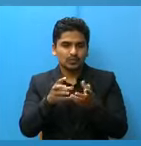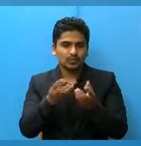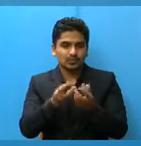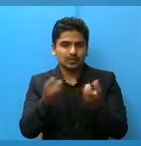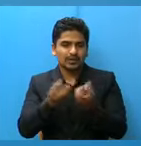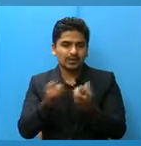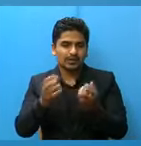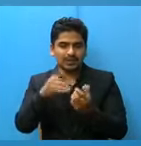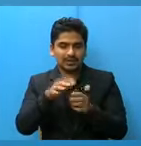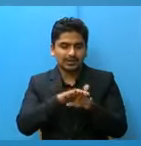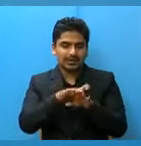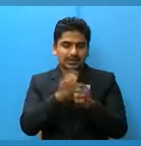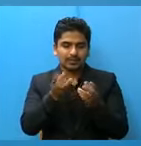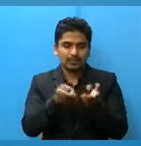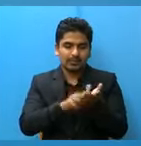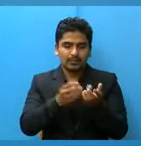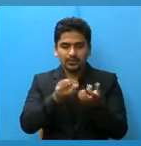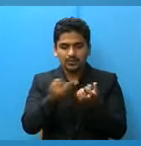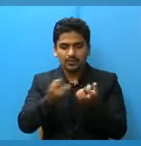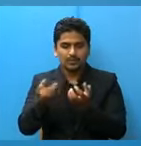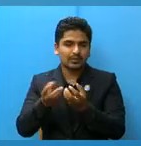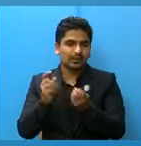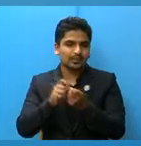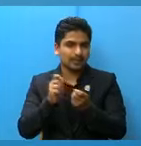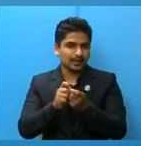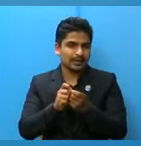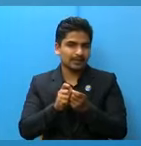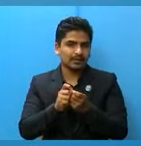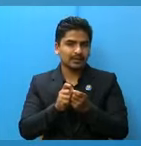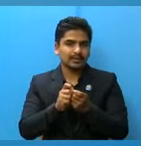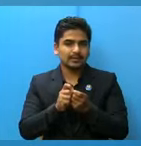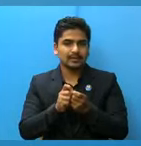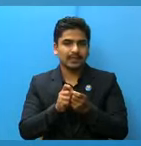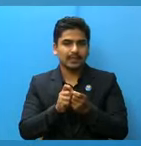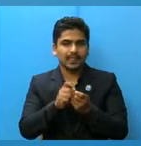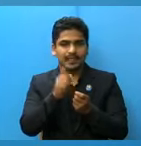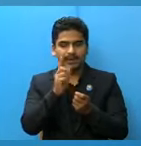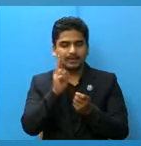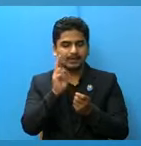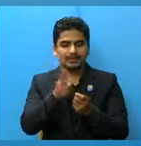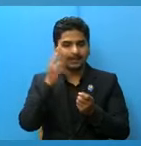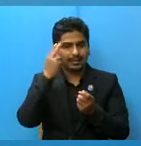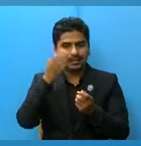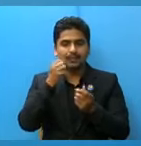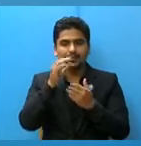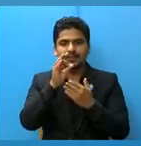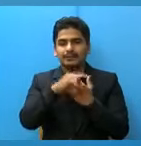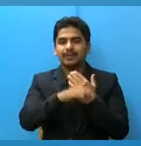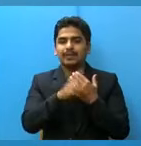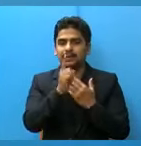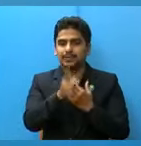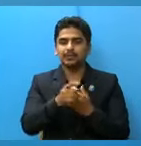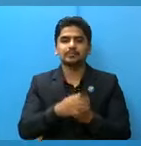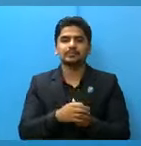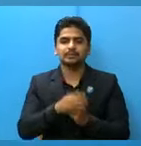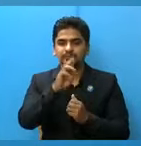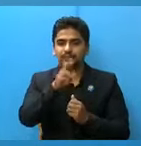फ्रेंगम